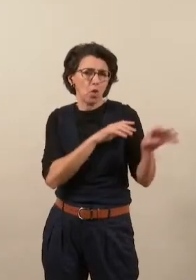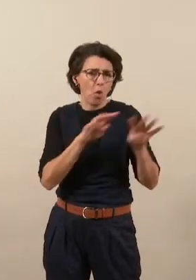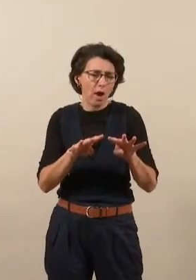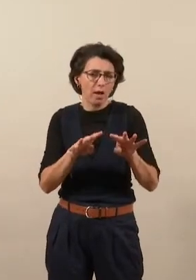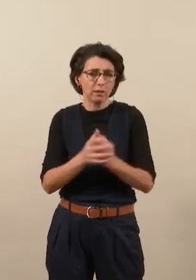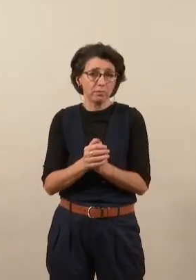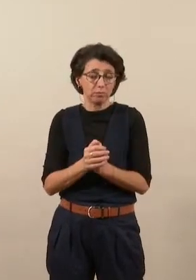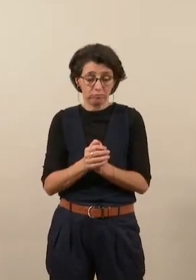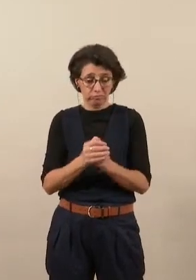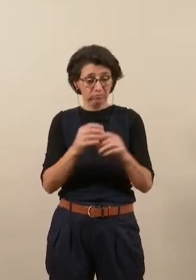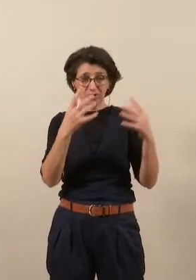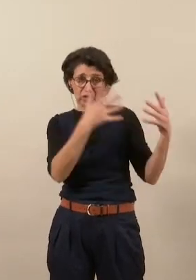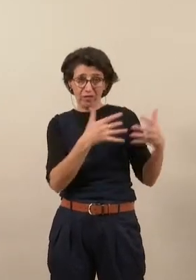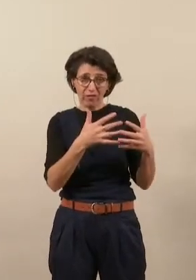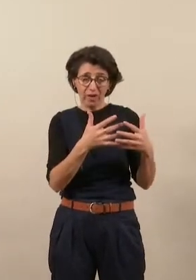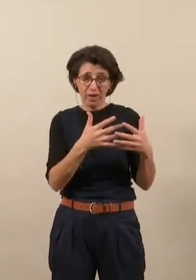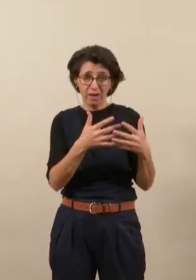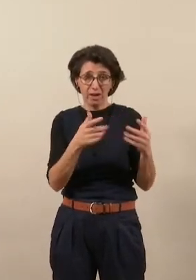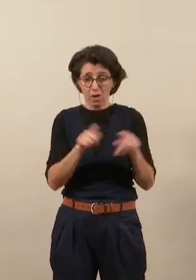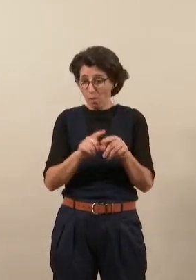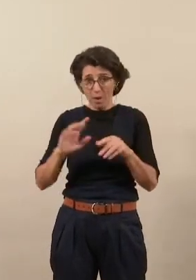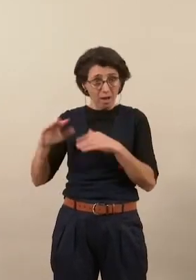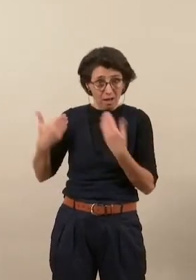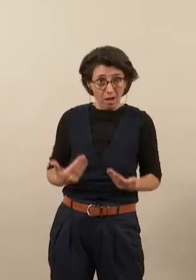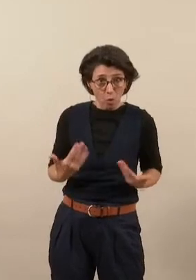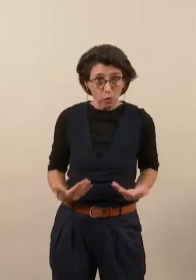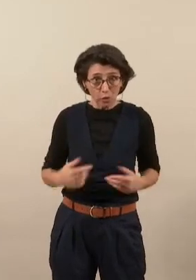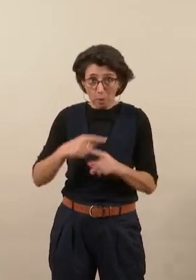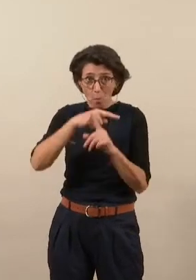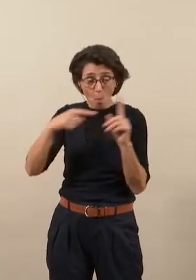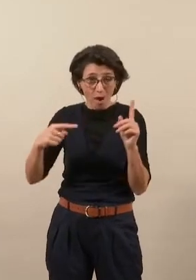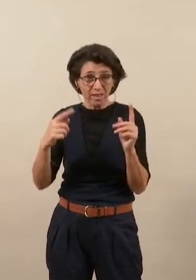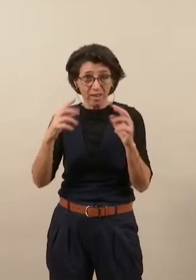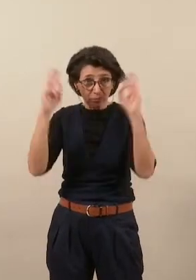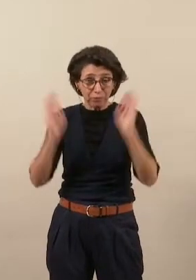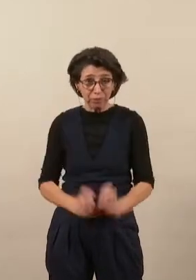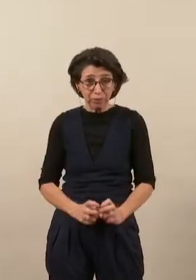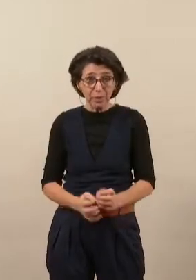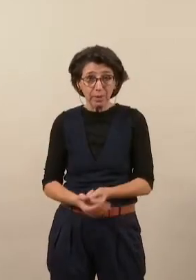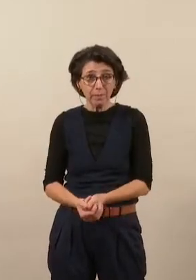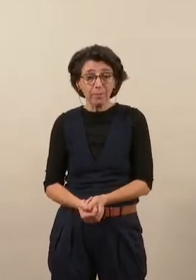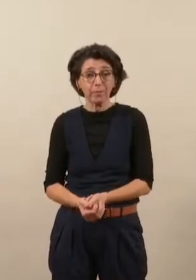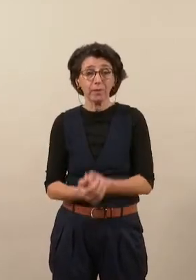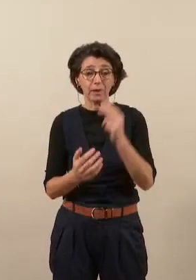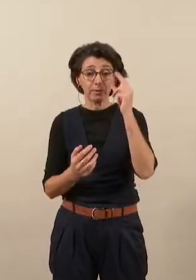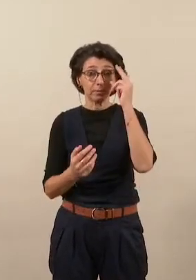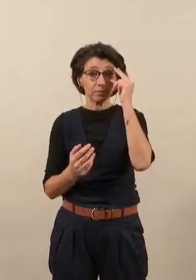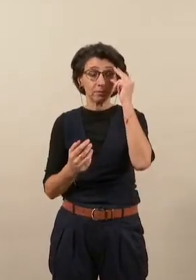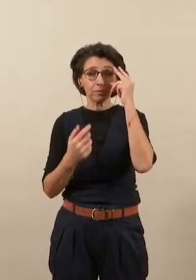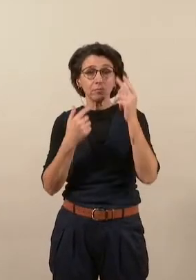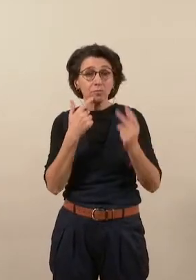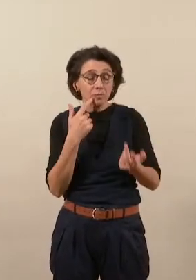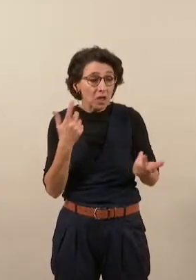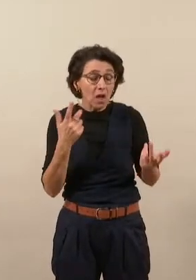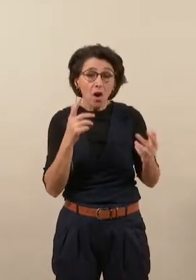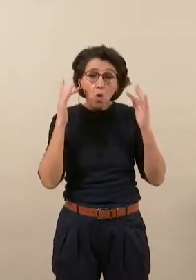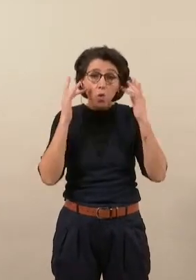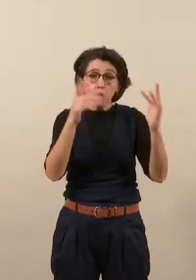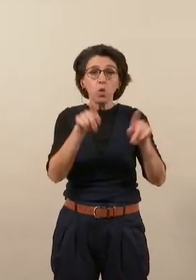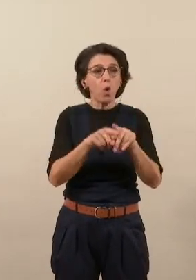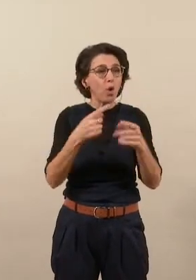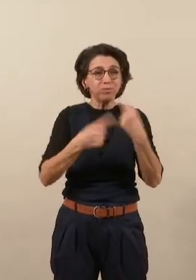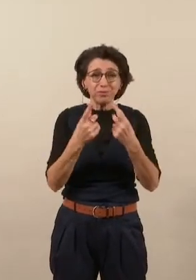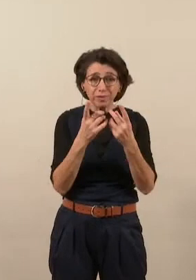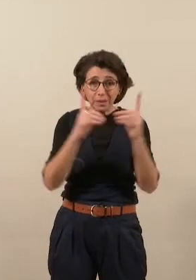du nombre total de spectateurs d'aujourd'hui. Alors votre démocratisation de la culture est encore, et les chiffres le